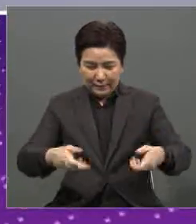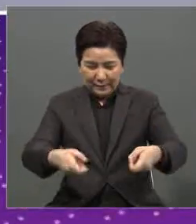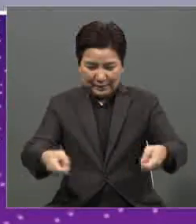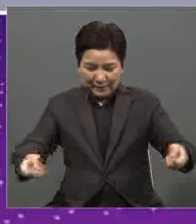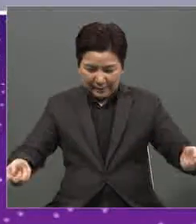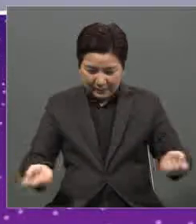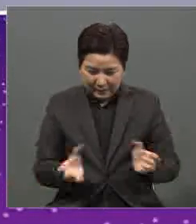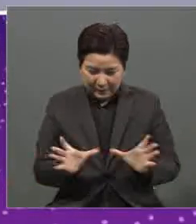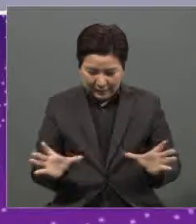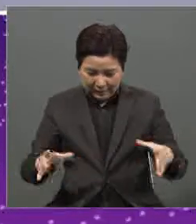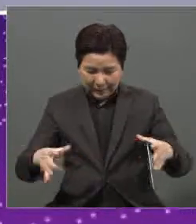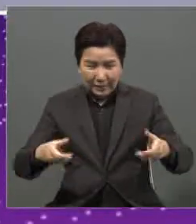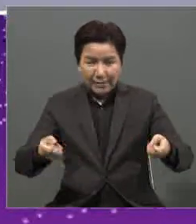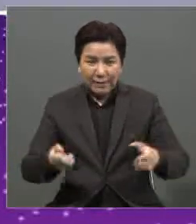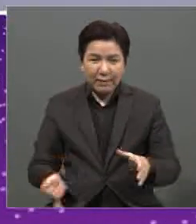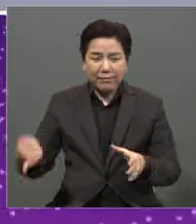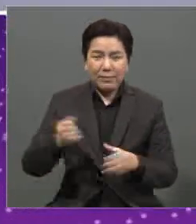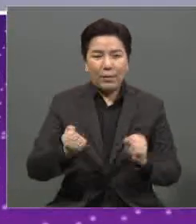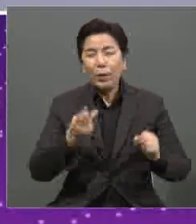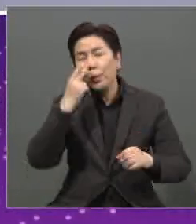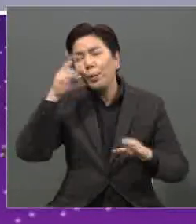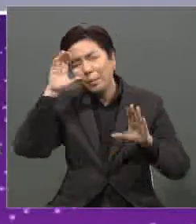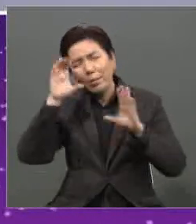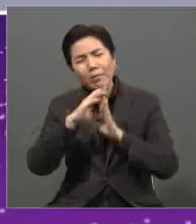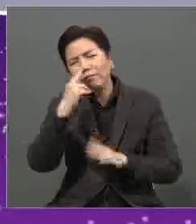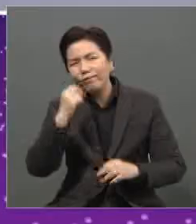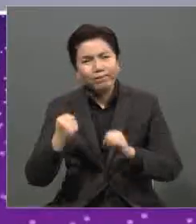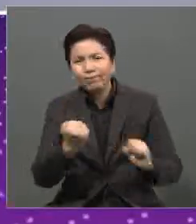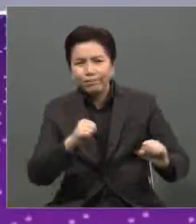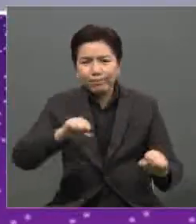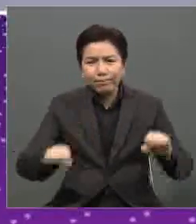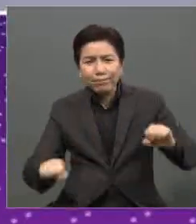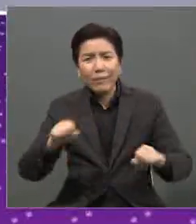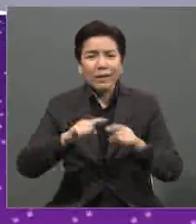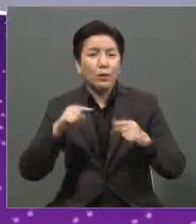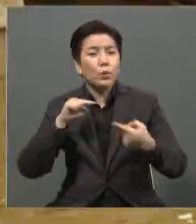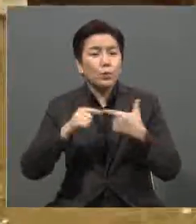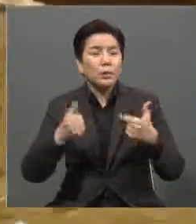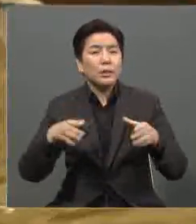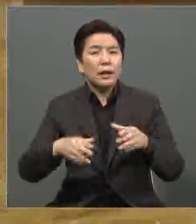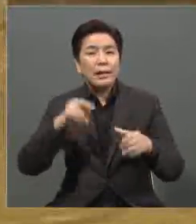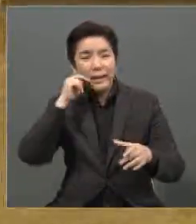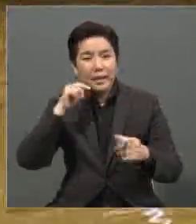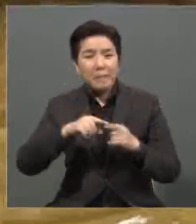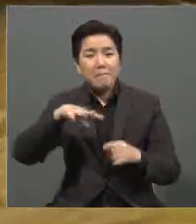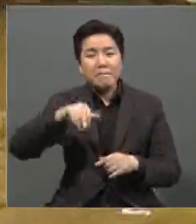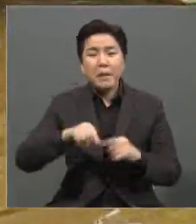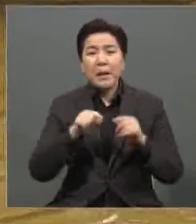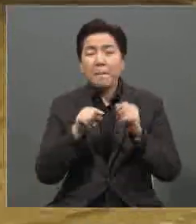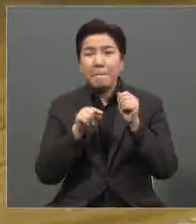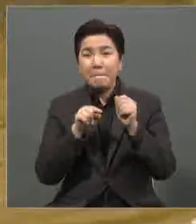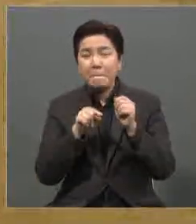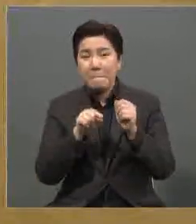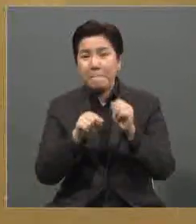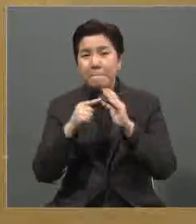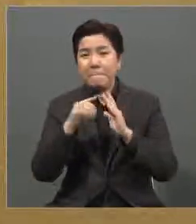บรรยากาศเนี่ยเป็นไปอย่างคึกคักแล้วก็สนุกสนานอย่างที่เห็นอยู่ในภาพนะคะซึ่งงานที่จัดขึ้นเนี่ยอยู่ที่บริเวณสวนน้ำเทศบาลเมืองเบตงอ